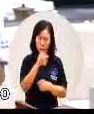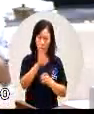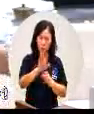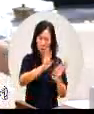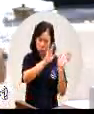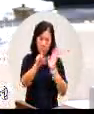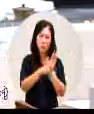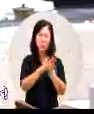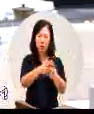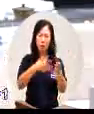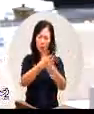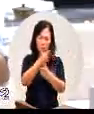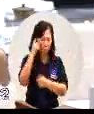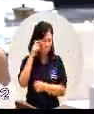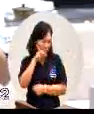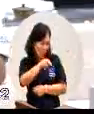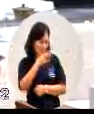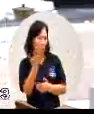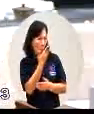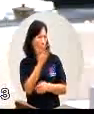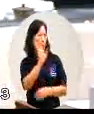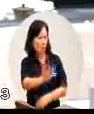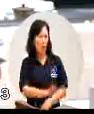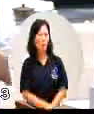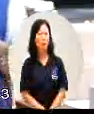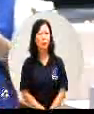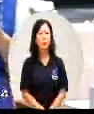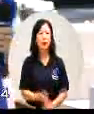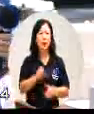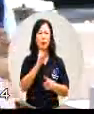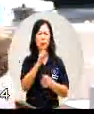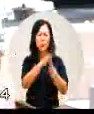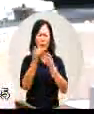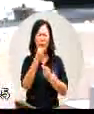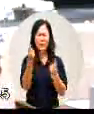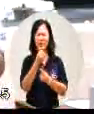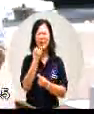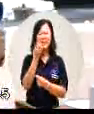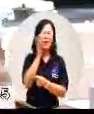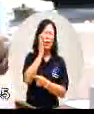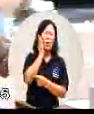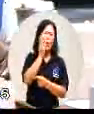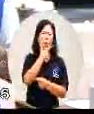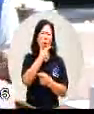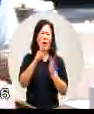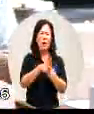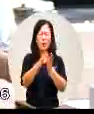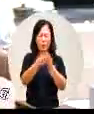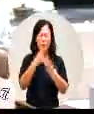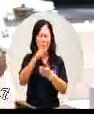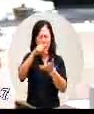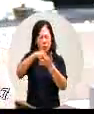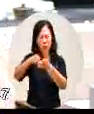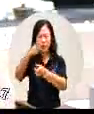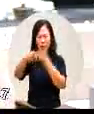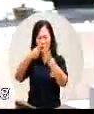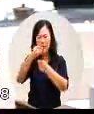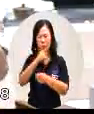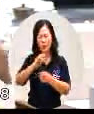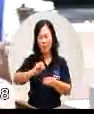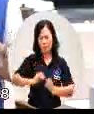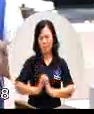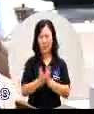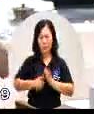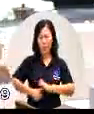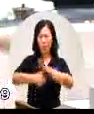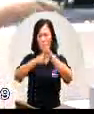风化，感觉嘛袂歹看。安邦讲啊，当然嘛袂当苛求你，我打接一单我尔，你别叫我背汤进的。不是这样啊，但是至